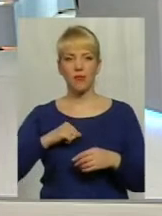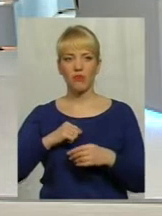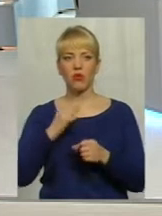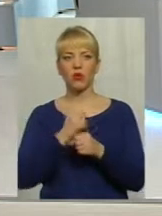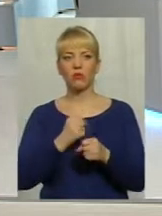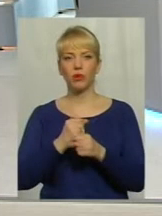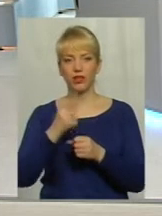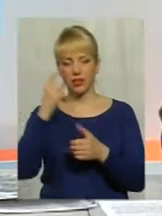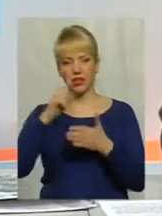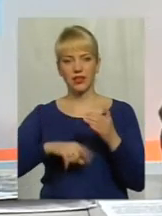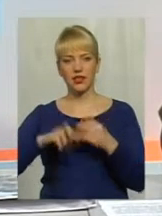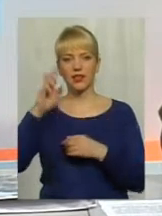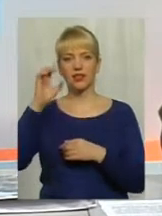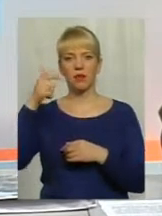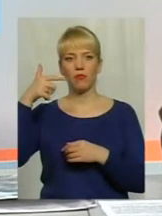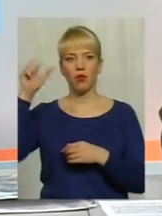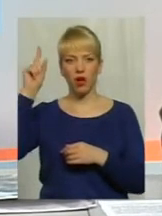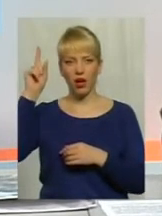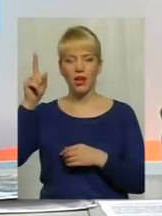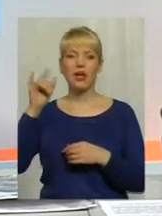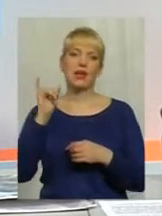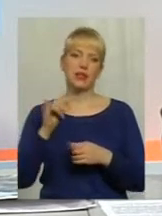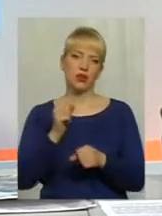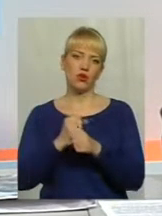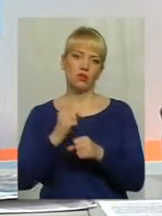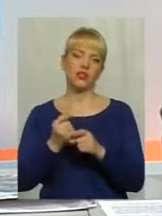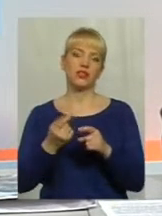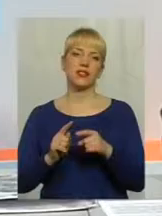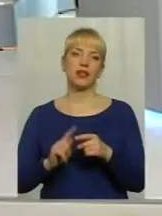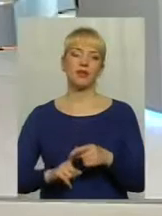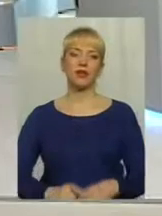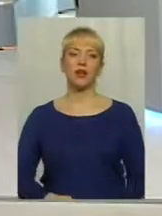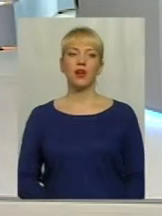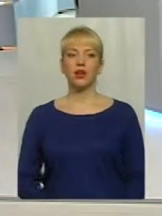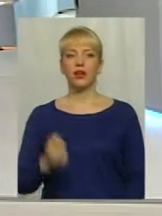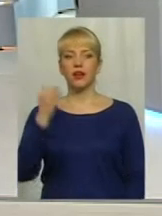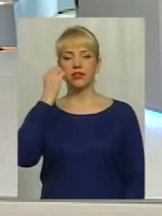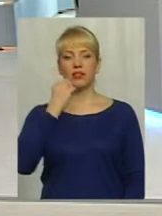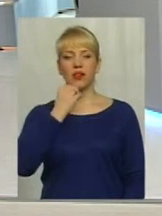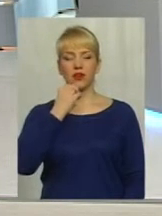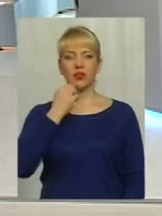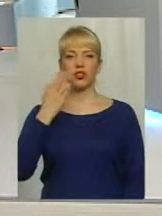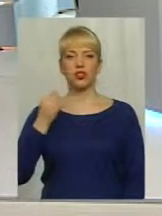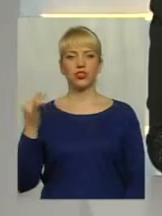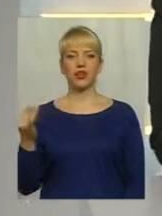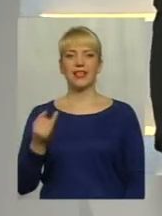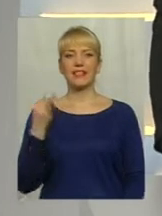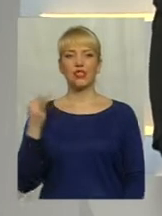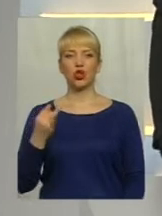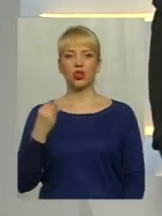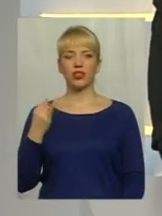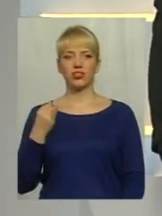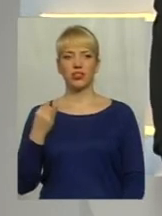надіятися на Бога, і робити це. Дякую, пане Олег. До речі, торкнемося ще також історичного